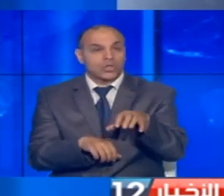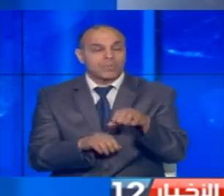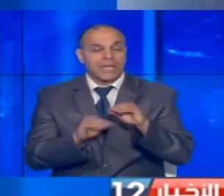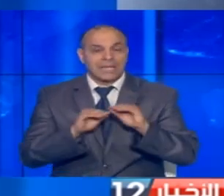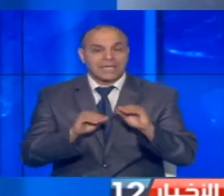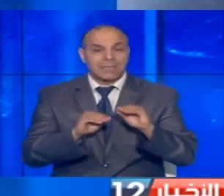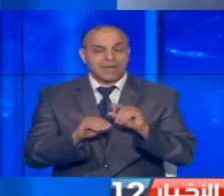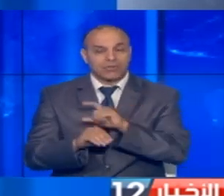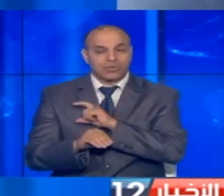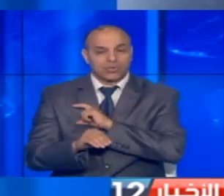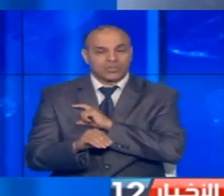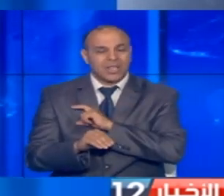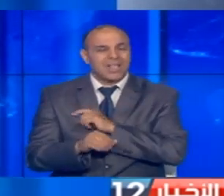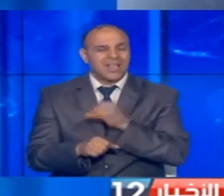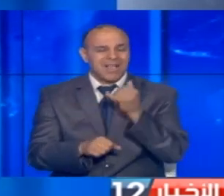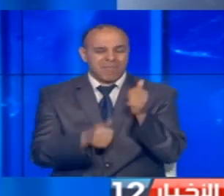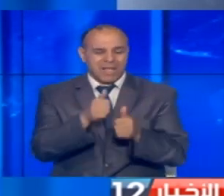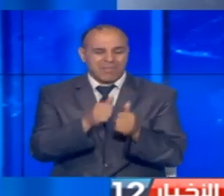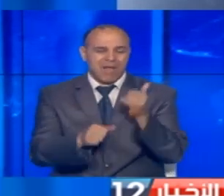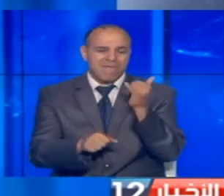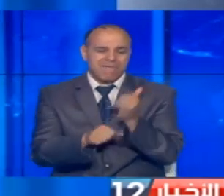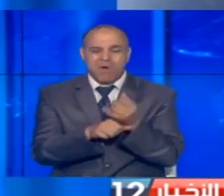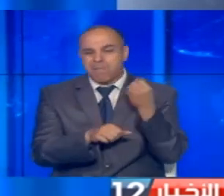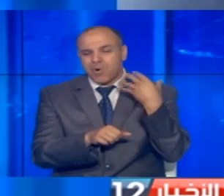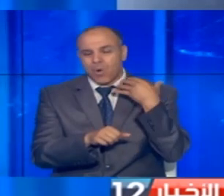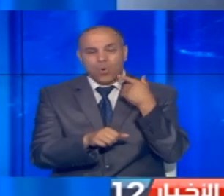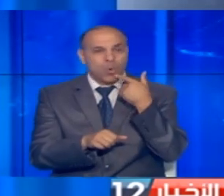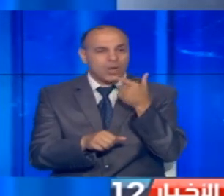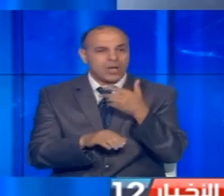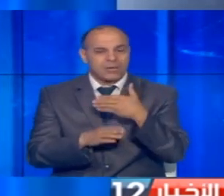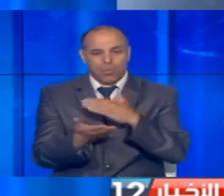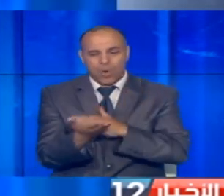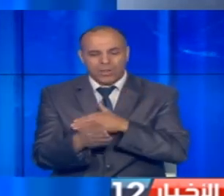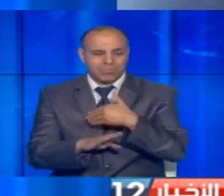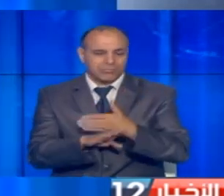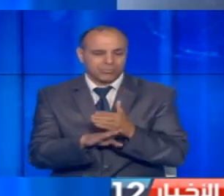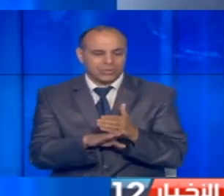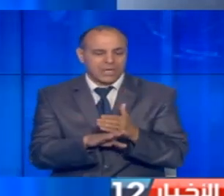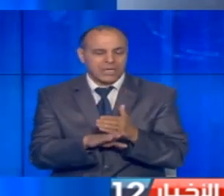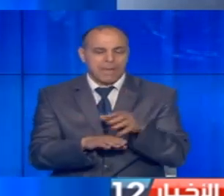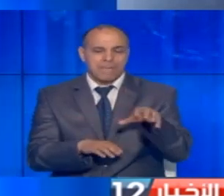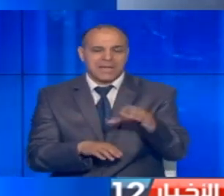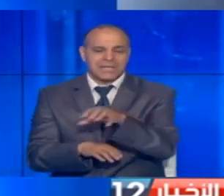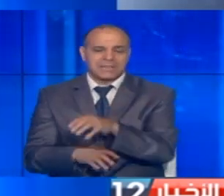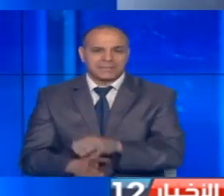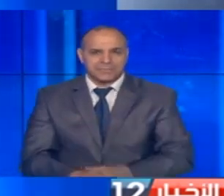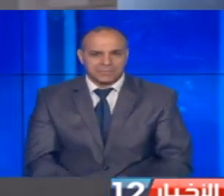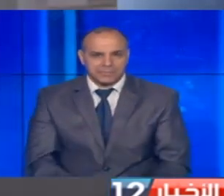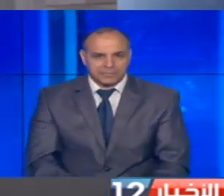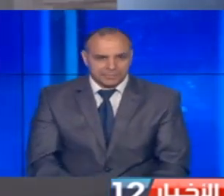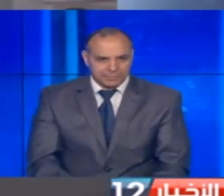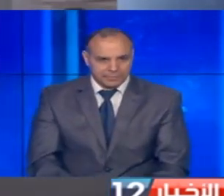للتربية بسوسة عملية بيضاء لتأمين مسار توزيع الامتحانات على المراكز.